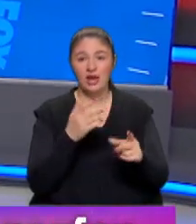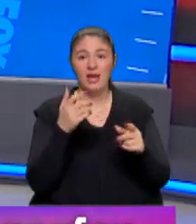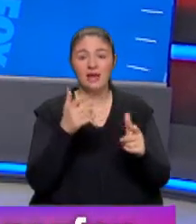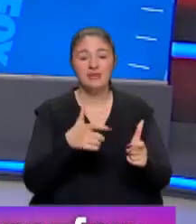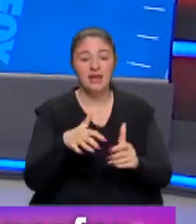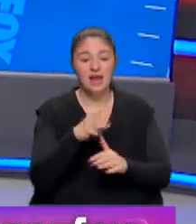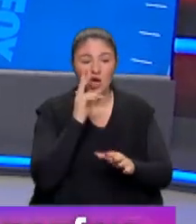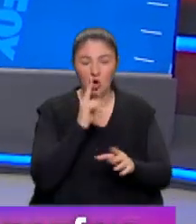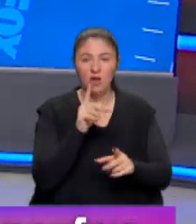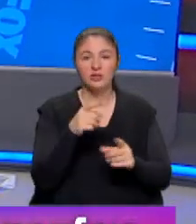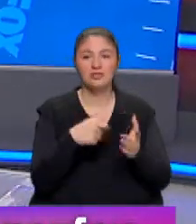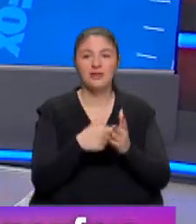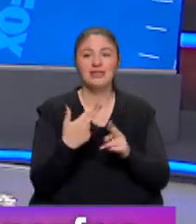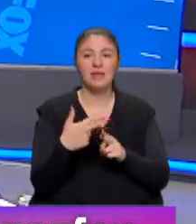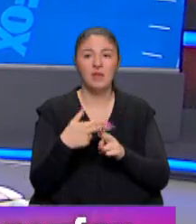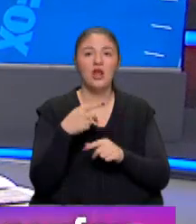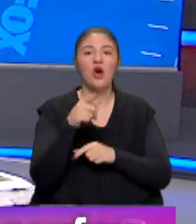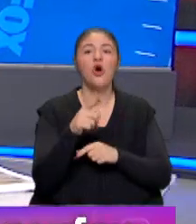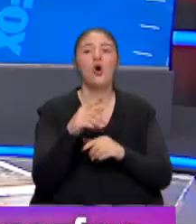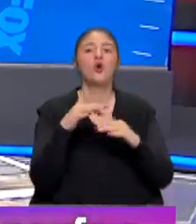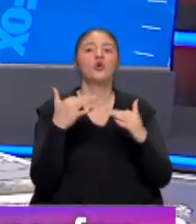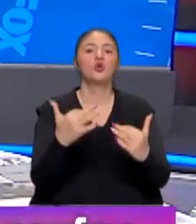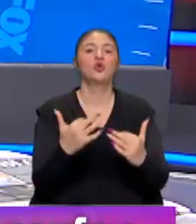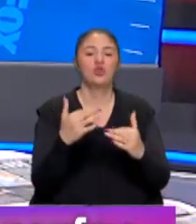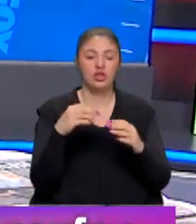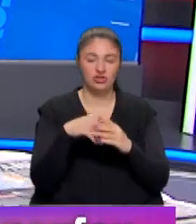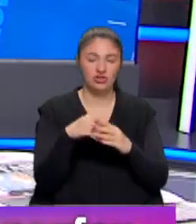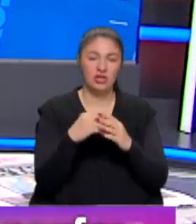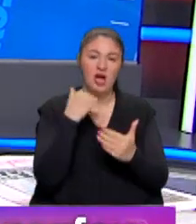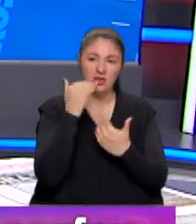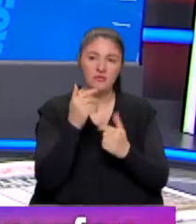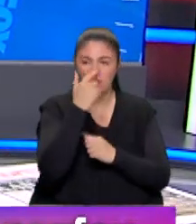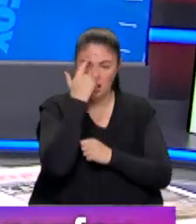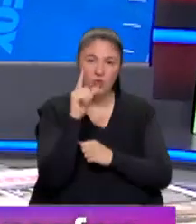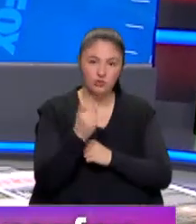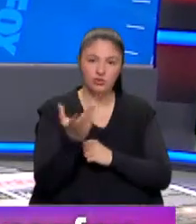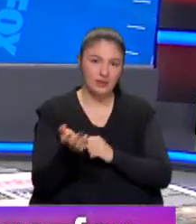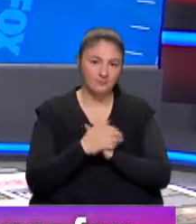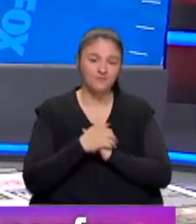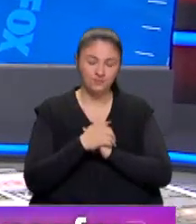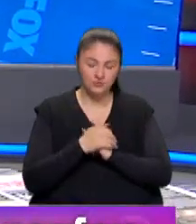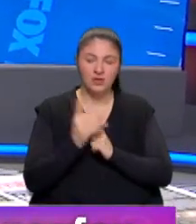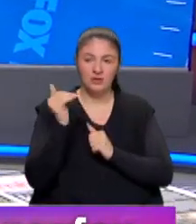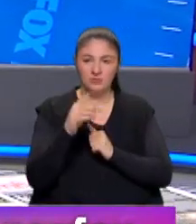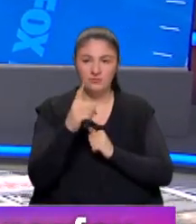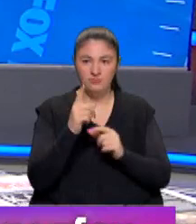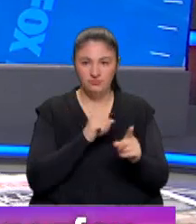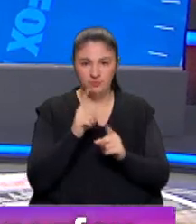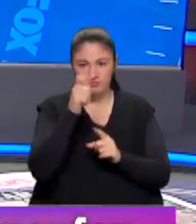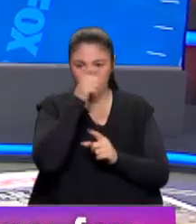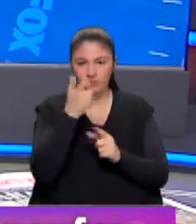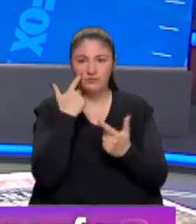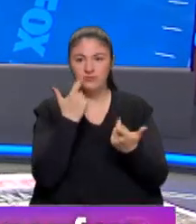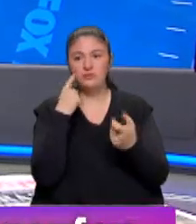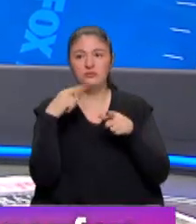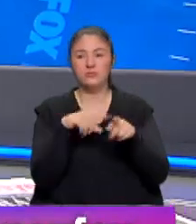yerelde ve bu isimlerde deneyimlerini o kurullarda aktarma imkanına kavuşacaklar. Gelelim bir dava. Türkiye